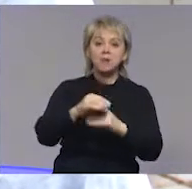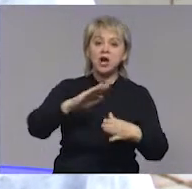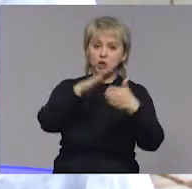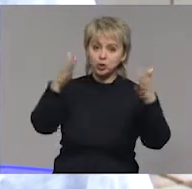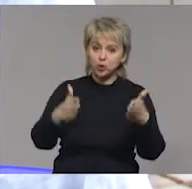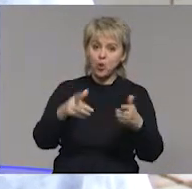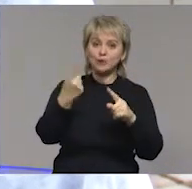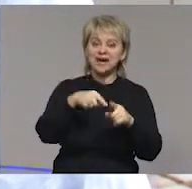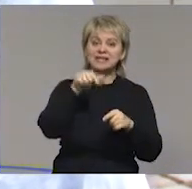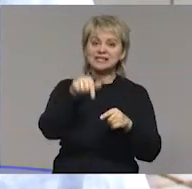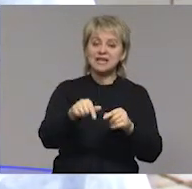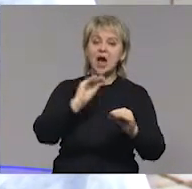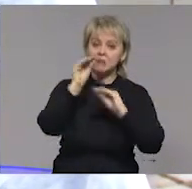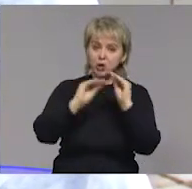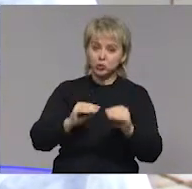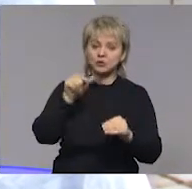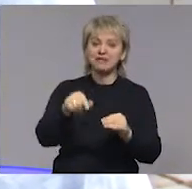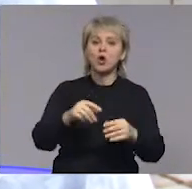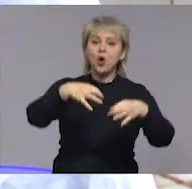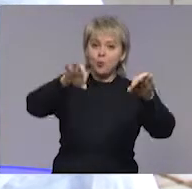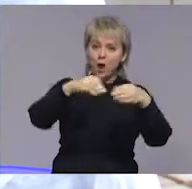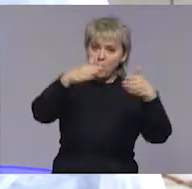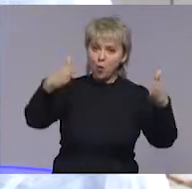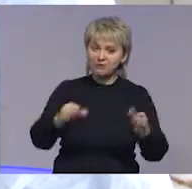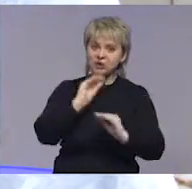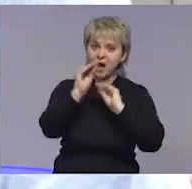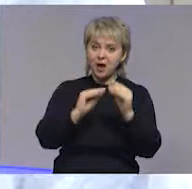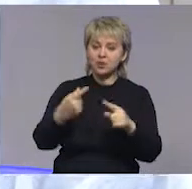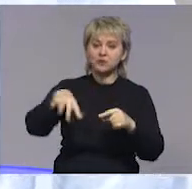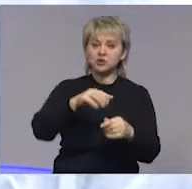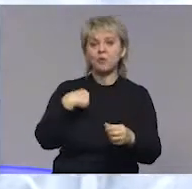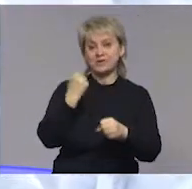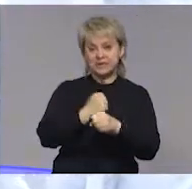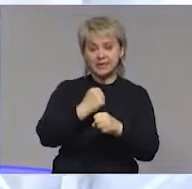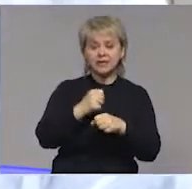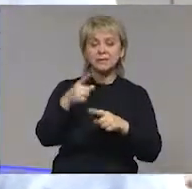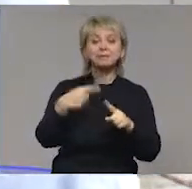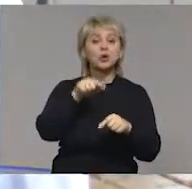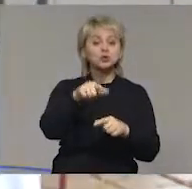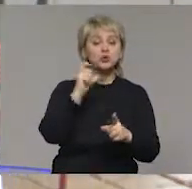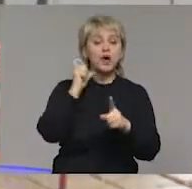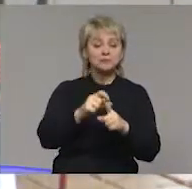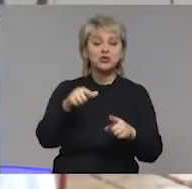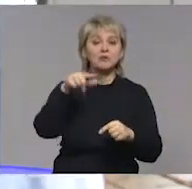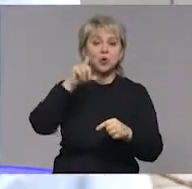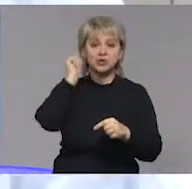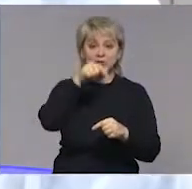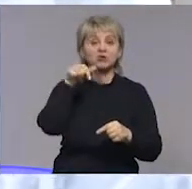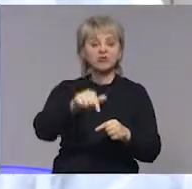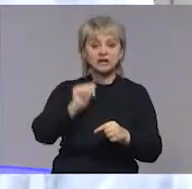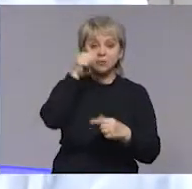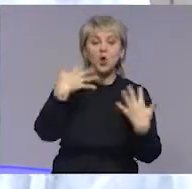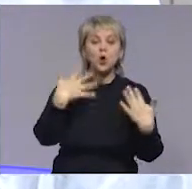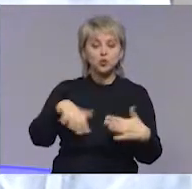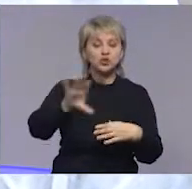емкость, емкостное оборудование, добавили упаковочное оборудование. То есть, ну, вот это все мы сделали. То, что обещали в прошлом году, в этом году